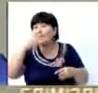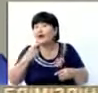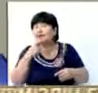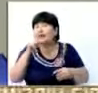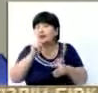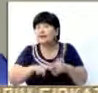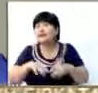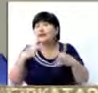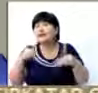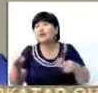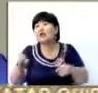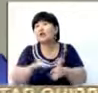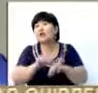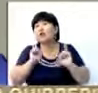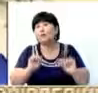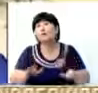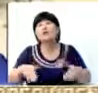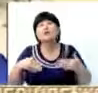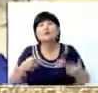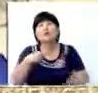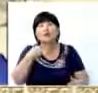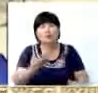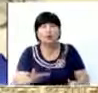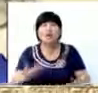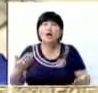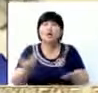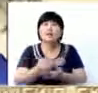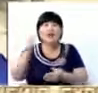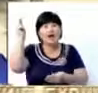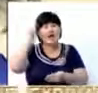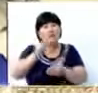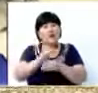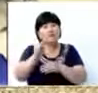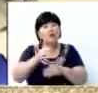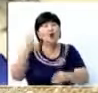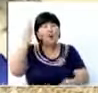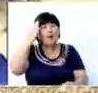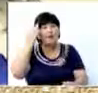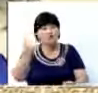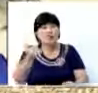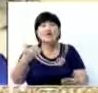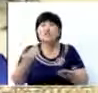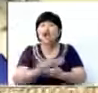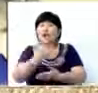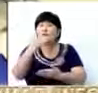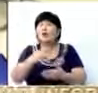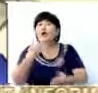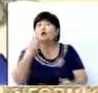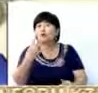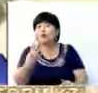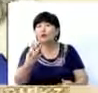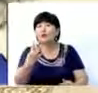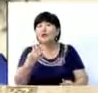тез әрі еркін меңгеруге мүмкіндік береді дейді ол. Жаңартылған білім беру мазмұндағы жаңа бағдарлама 4